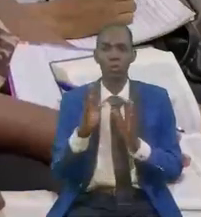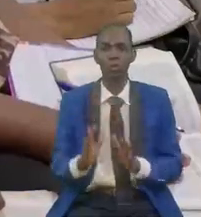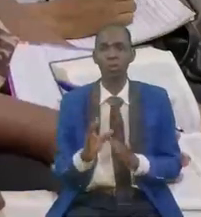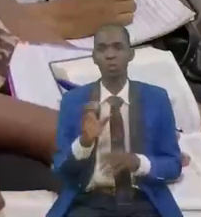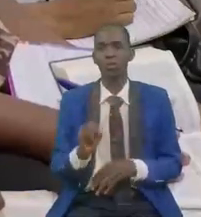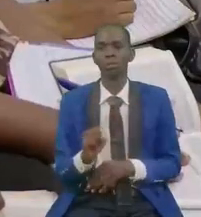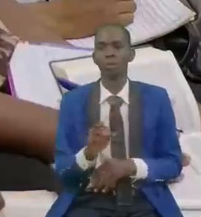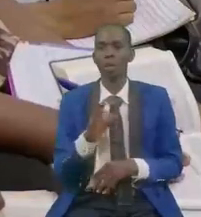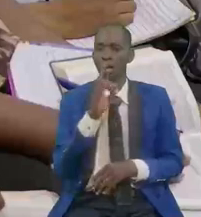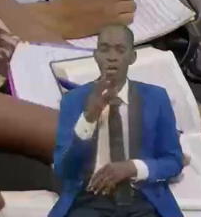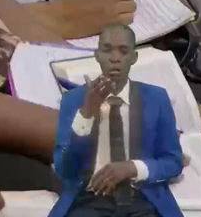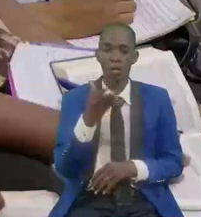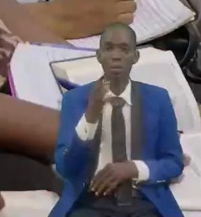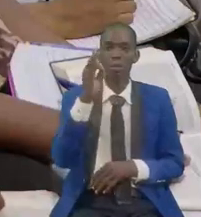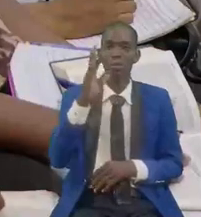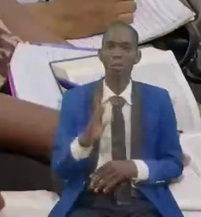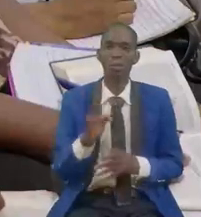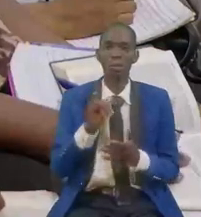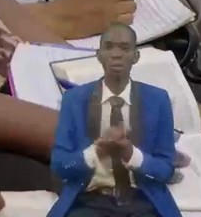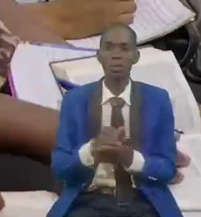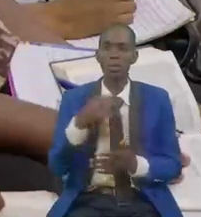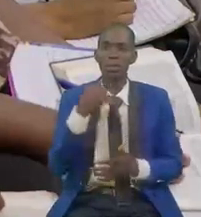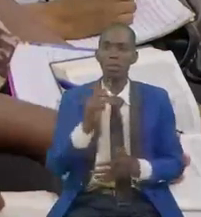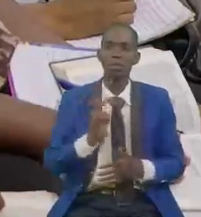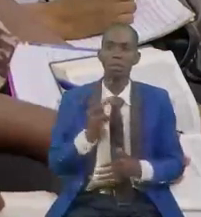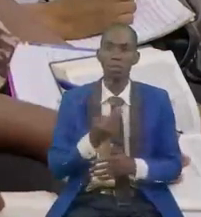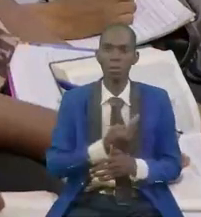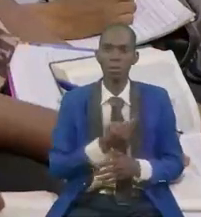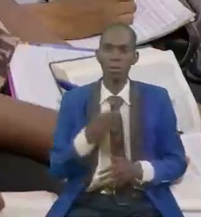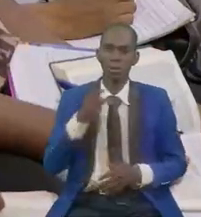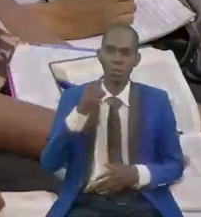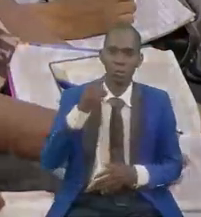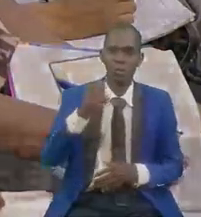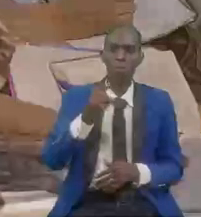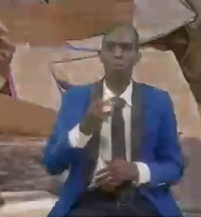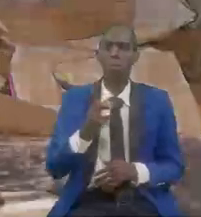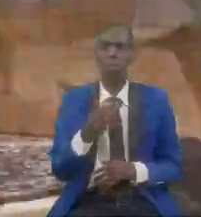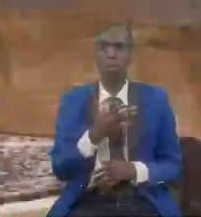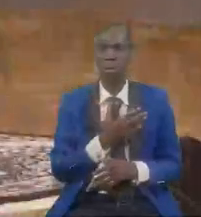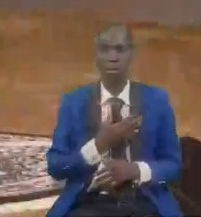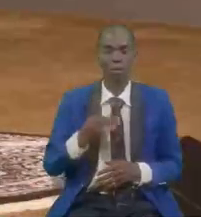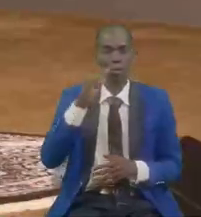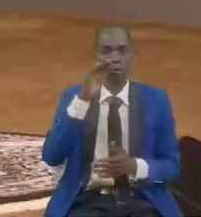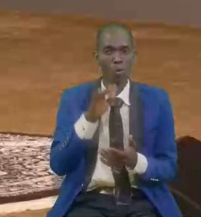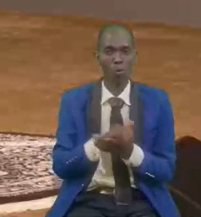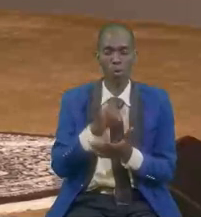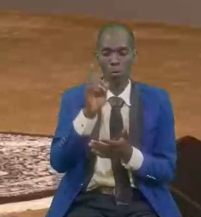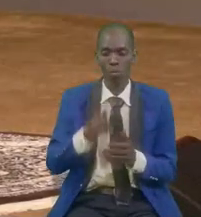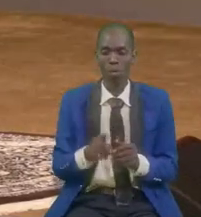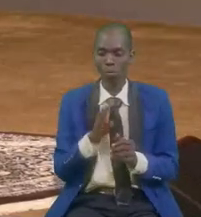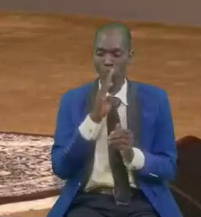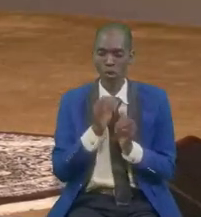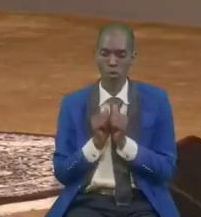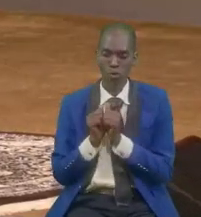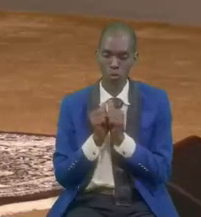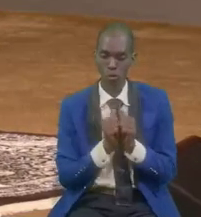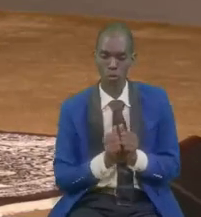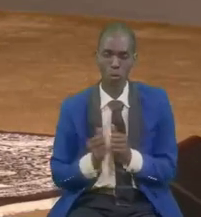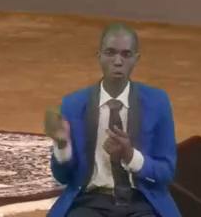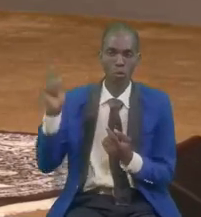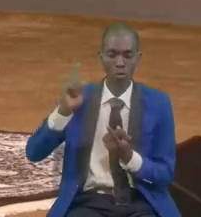Prédicateurs qui nous disent que toi et ta femme, toi et ton mari, devez rester ensemble jusqu'à ce que